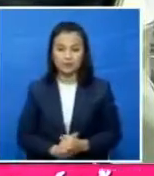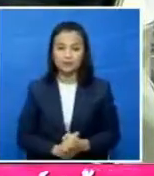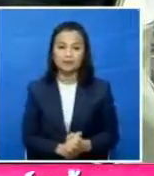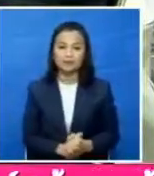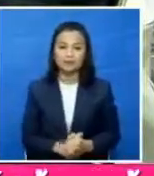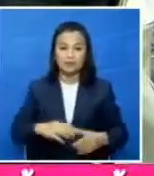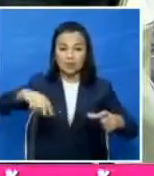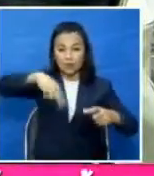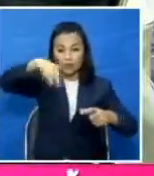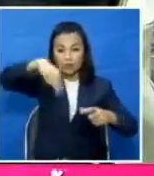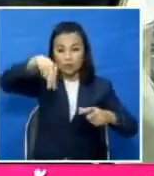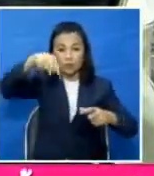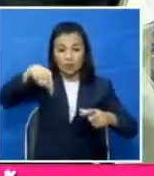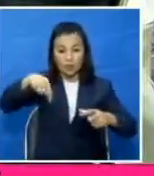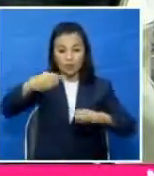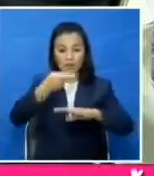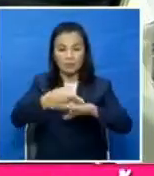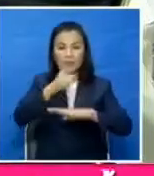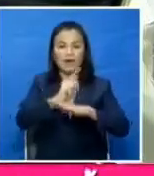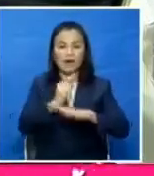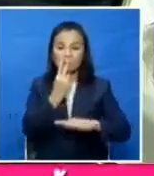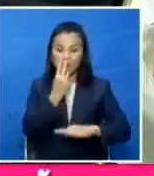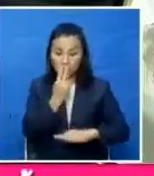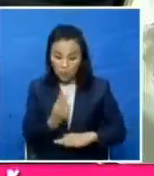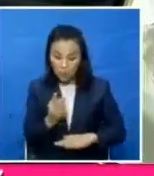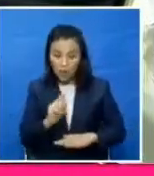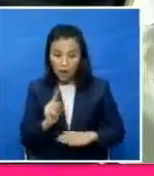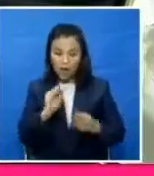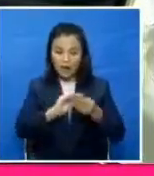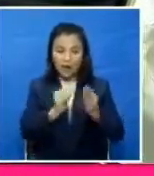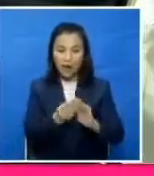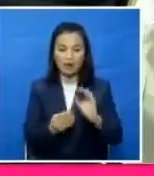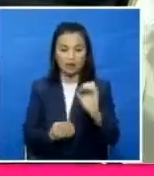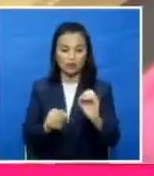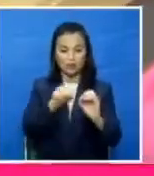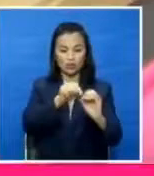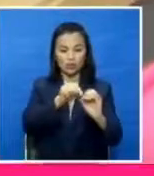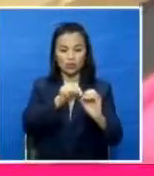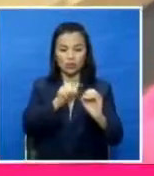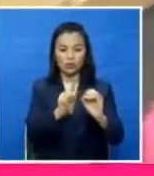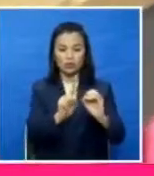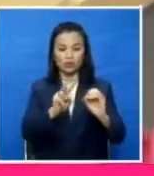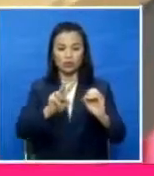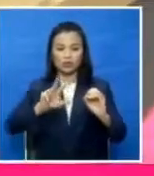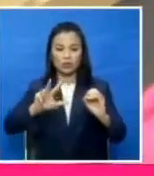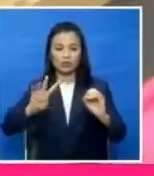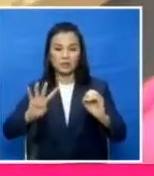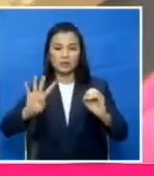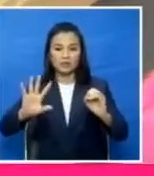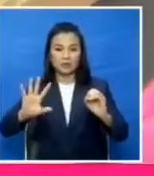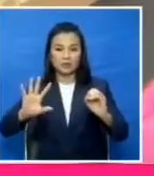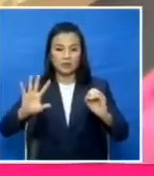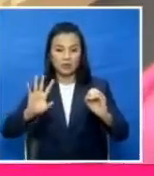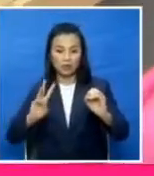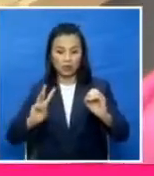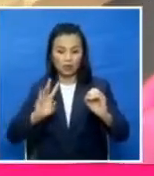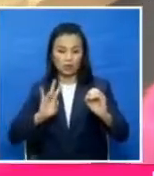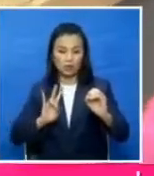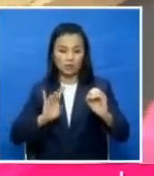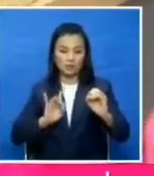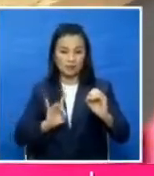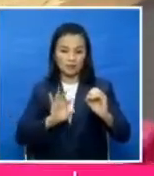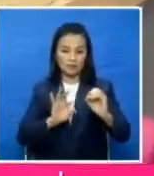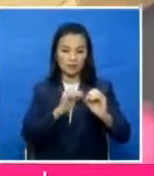ซึ่งในการตรวจสอบนะคะประธานก็จะตรวจดูว่ามีหมายเลข0หมายเลข1 2 3 4 5 6